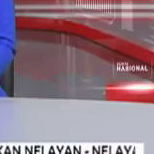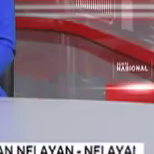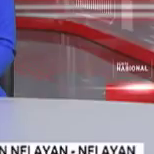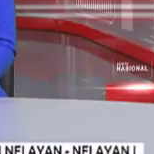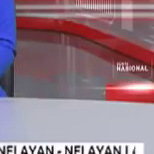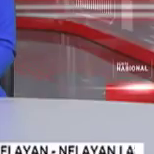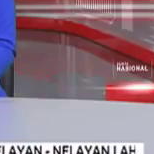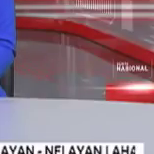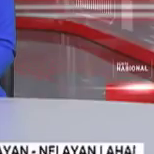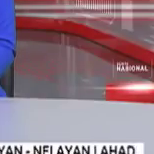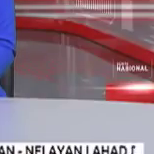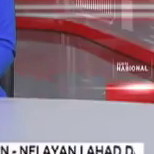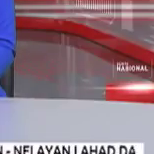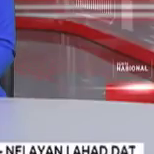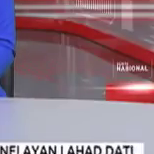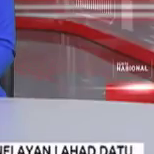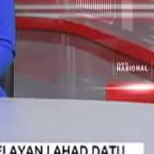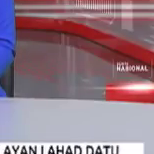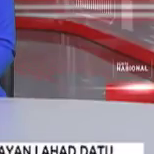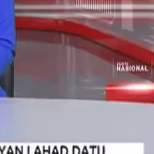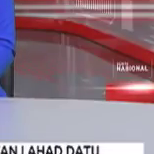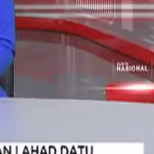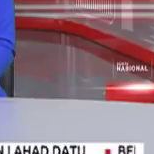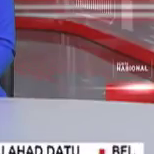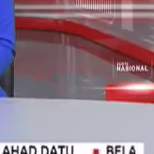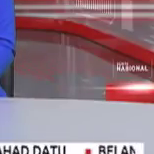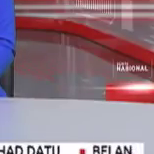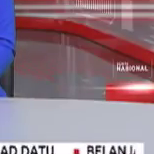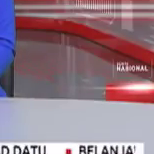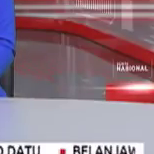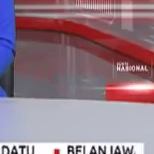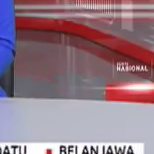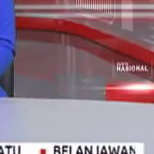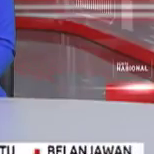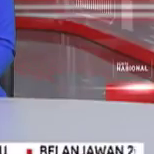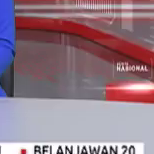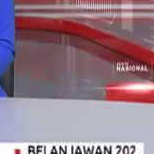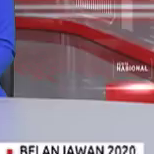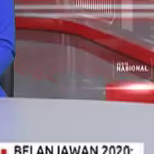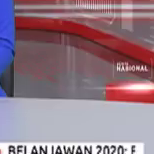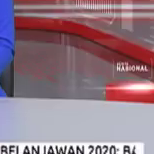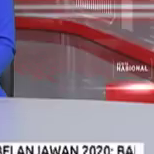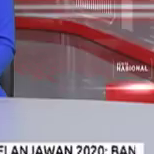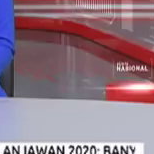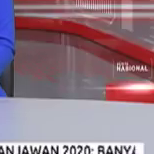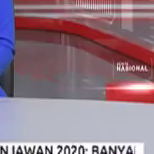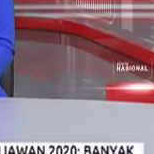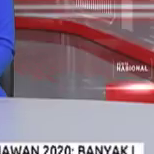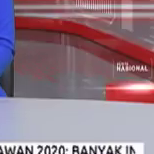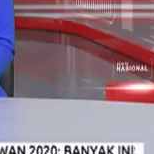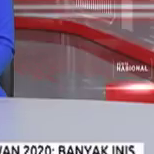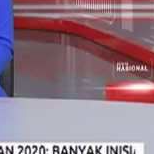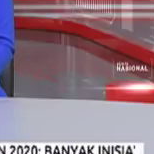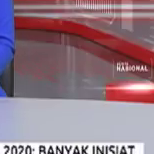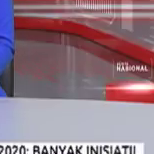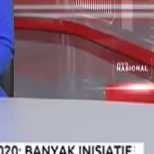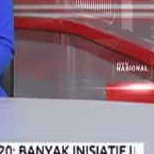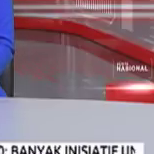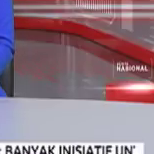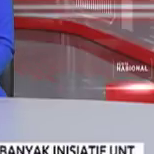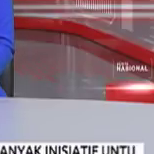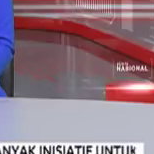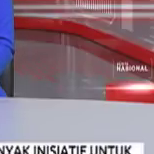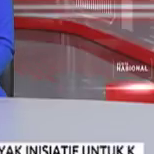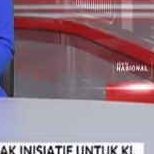Ya, perkabaran tentang judika itu mengakhiri Nasional 8 edisi hari ini Sabtu 12 Oktober. Ya, kami juga boleh ditonton di